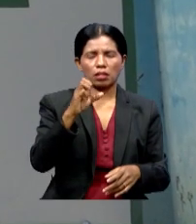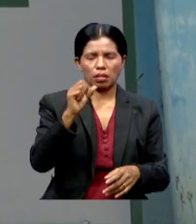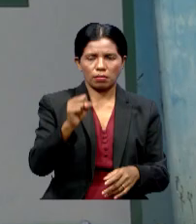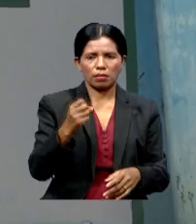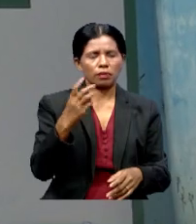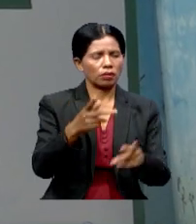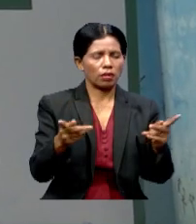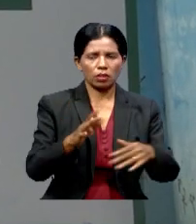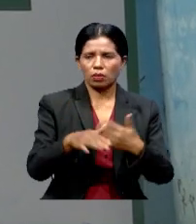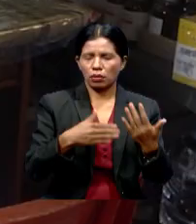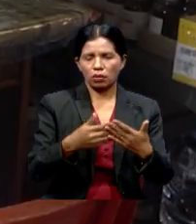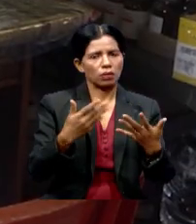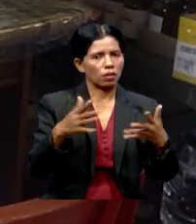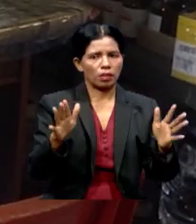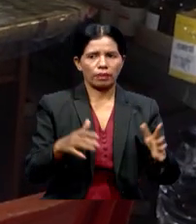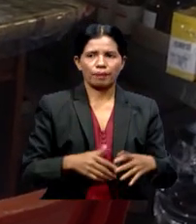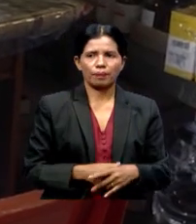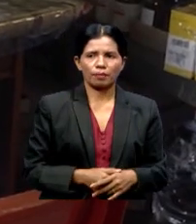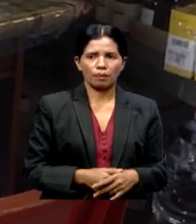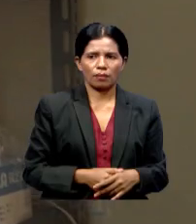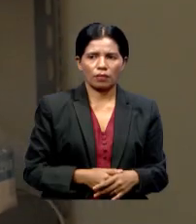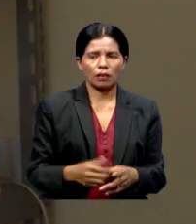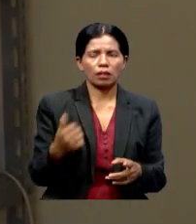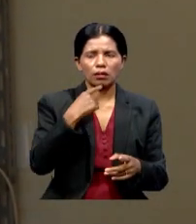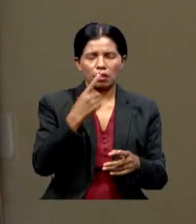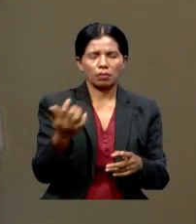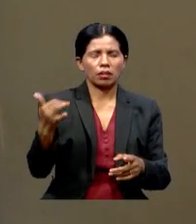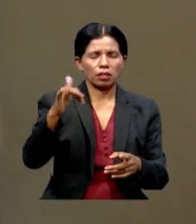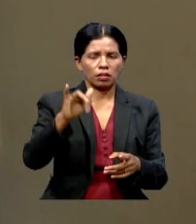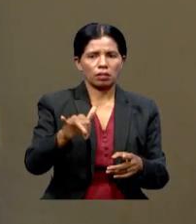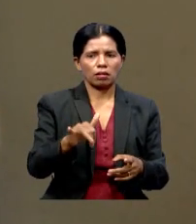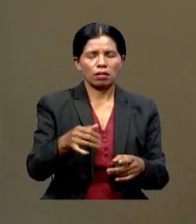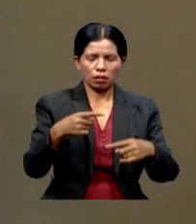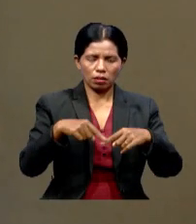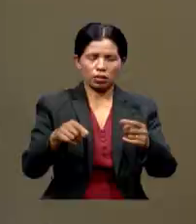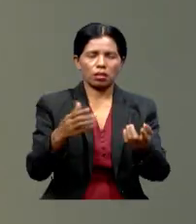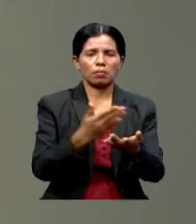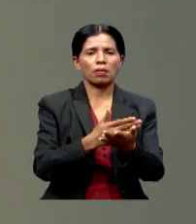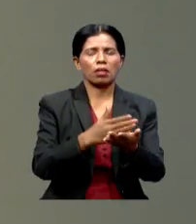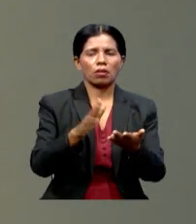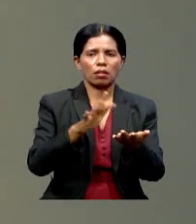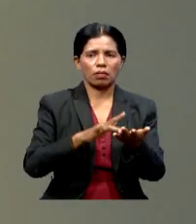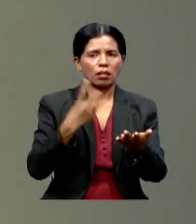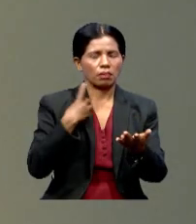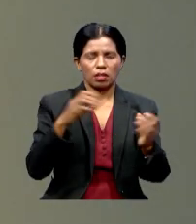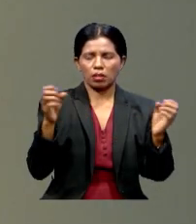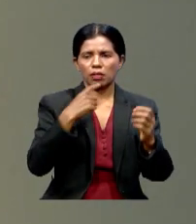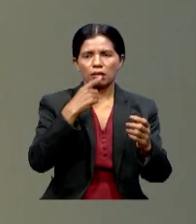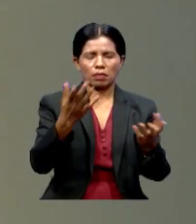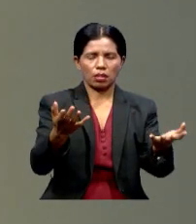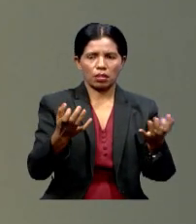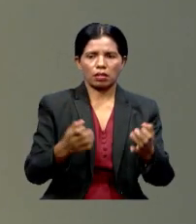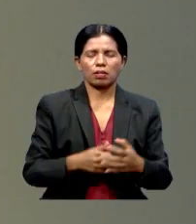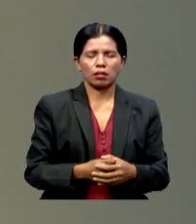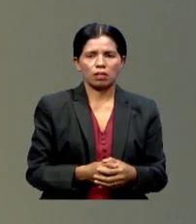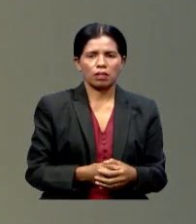fatin tudo lá ya né haruka será sementara será só vai ser a mim los haruka será macacara ser la